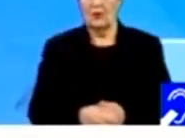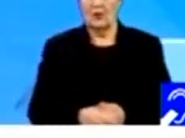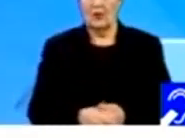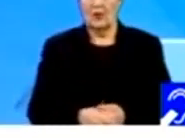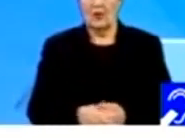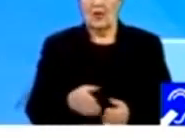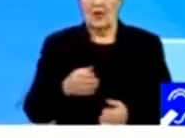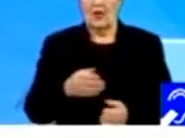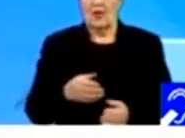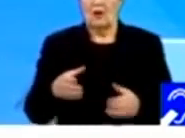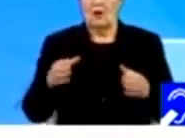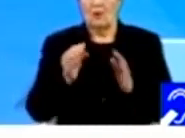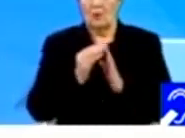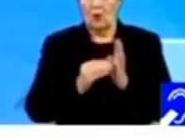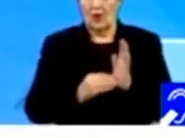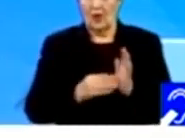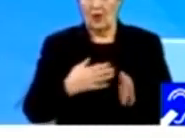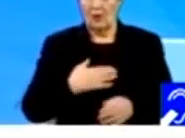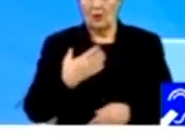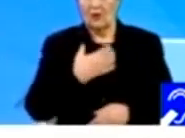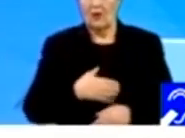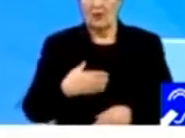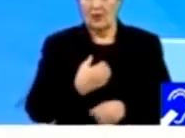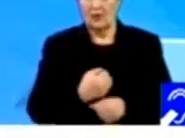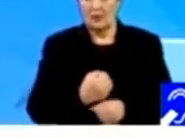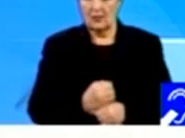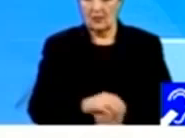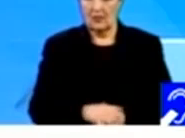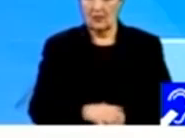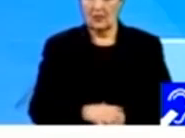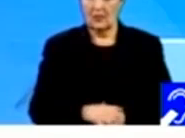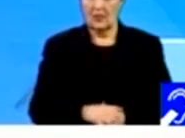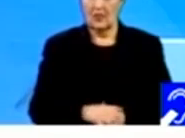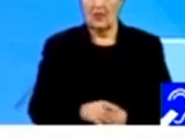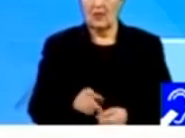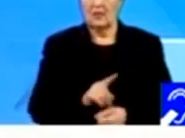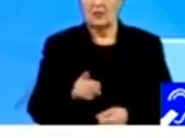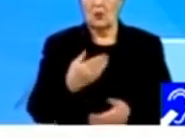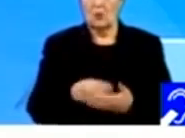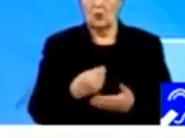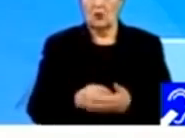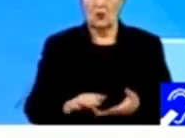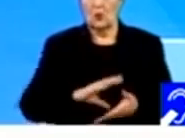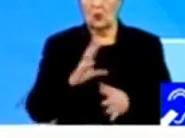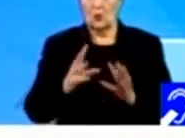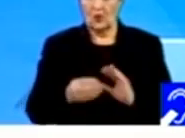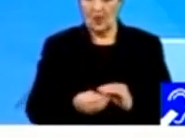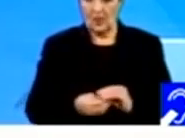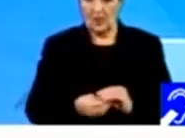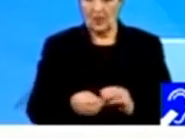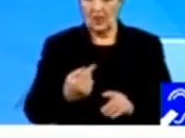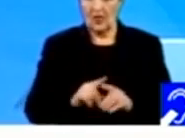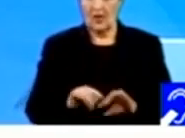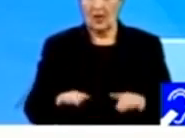meu astăzi vizează activitatea primarului pentru 4 ani de zile și vreau să știți că bugetul total pentru toate inițiativele care